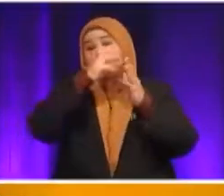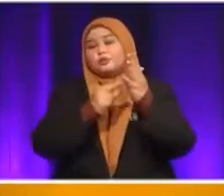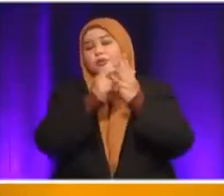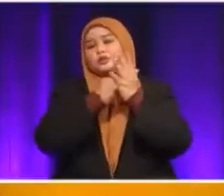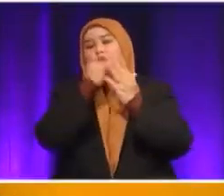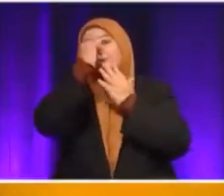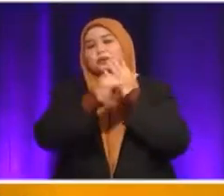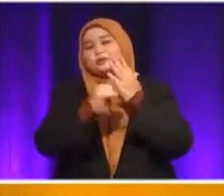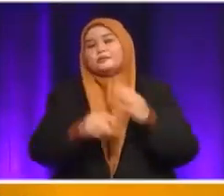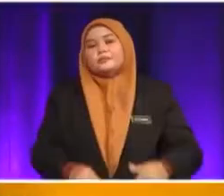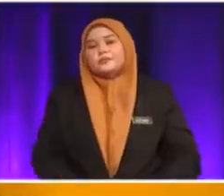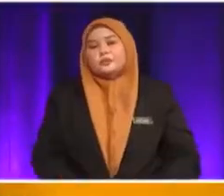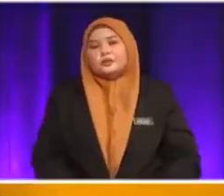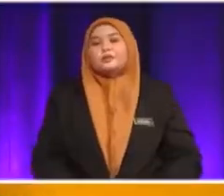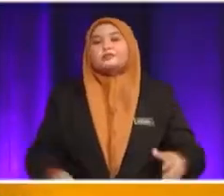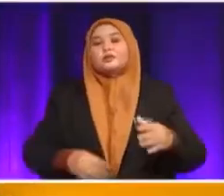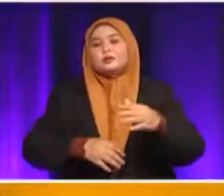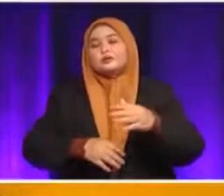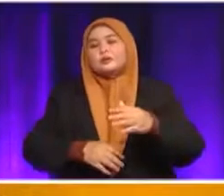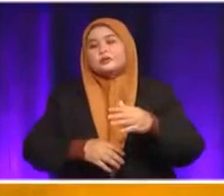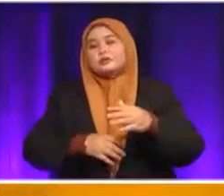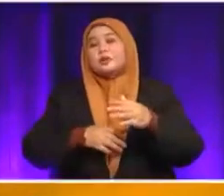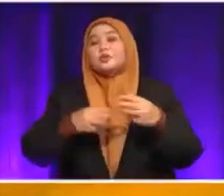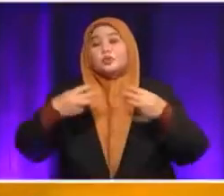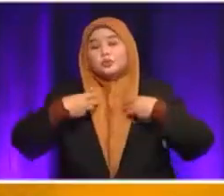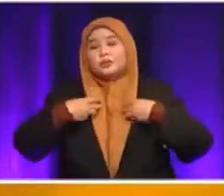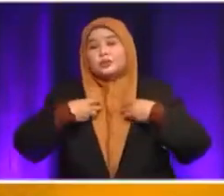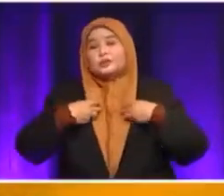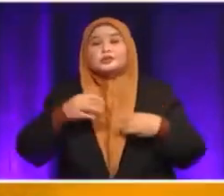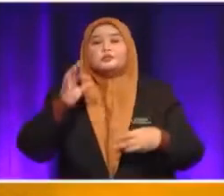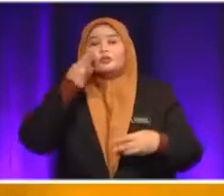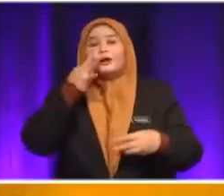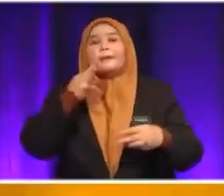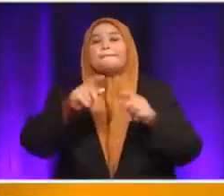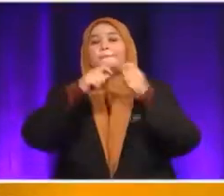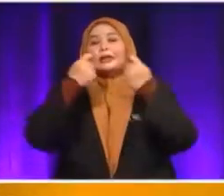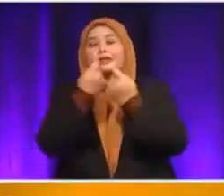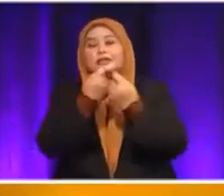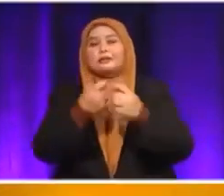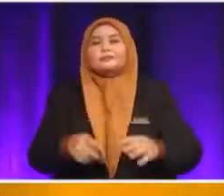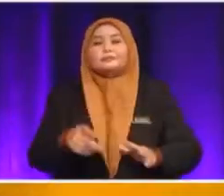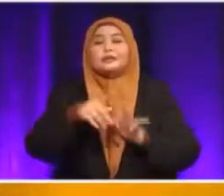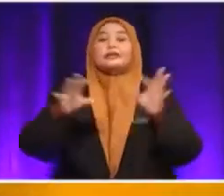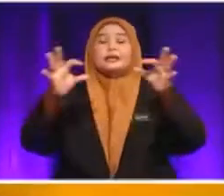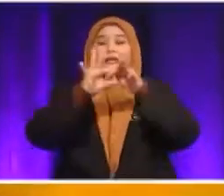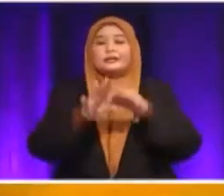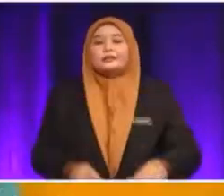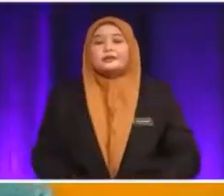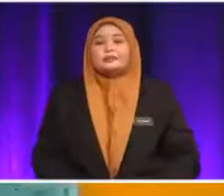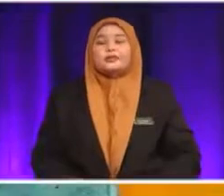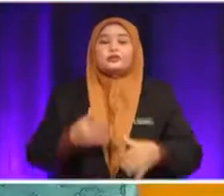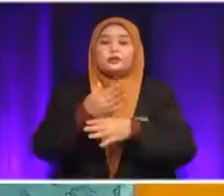mewujudkan sebuah Pati perikatan dan mereka nilai yang menyokong pembentukkan Malaysia